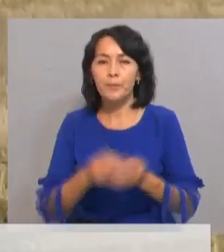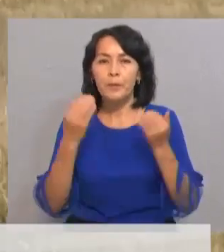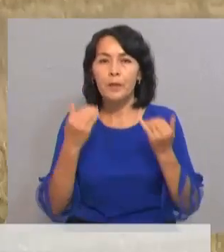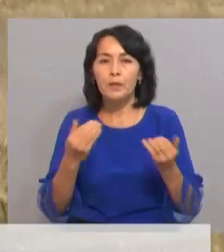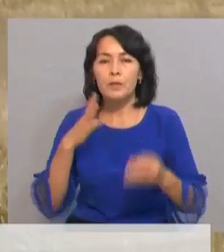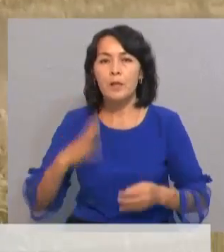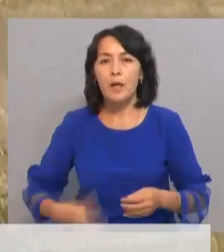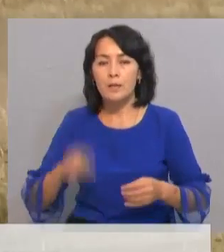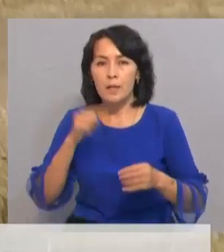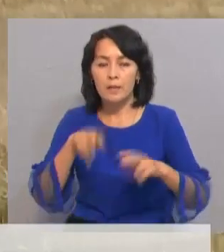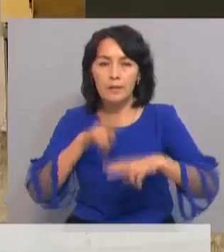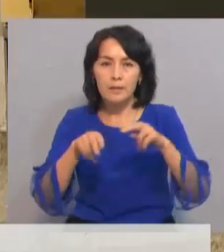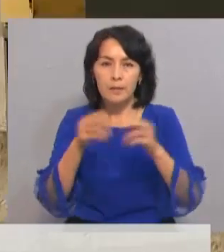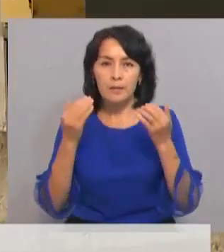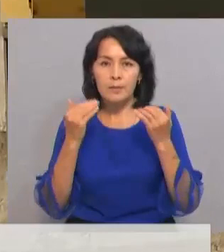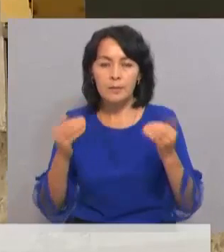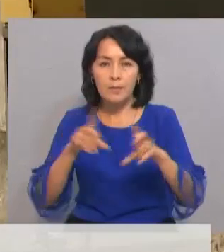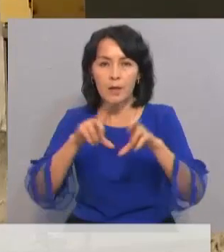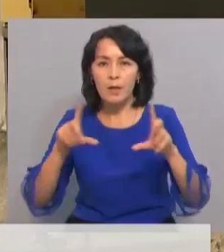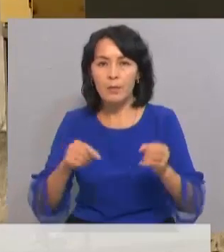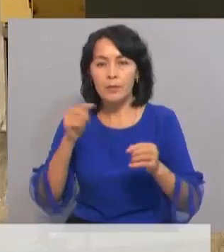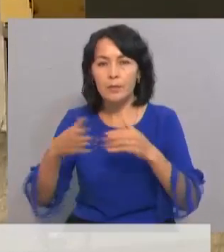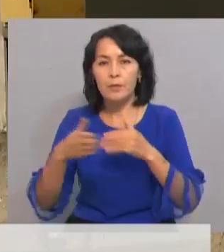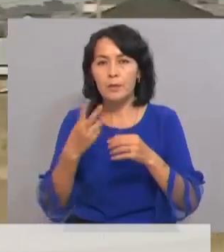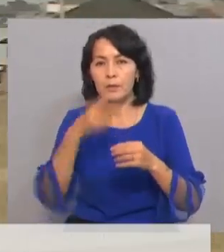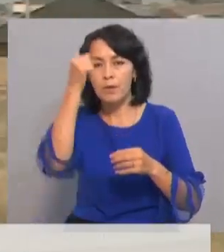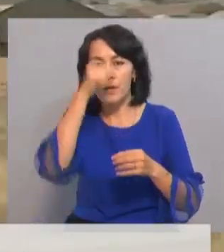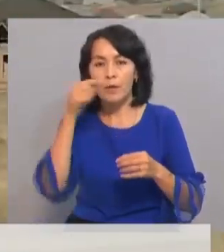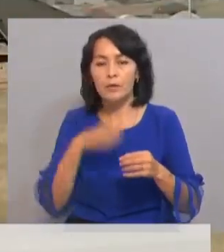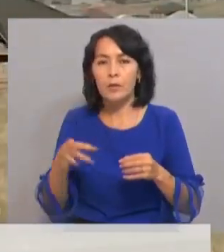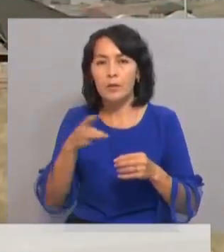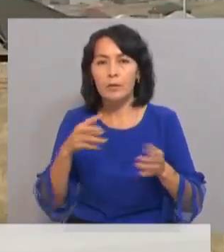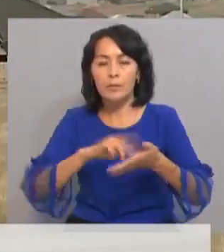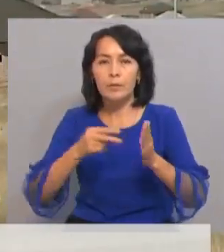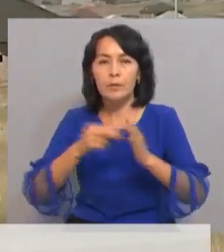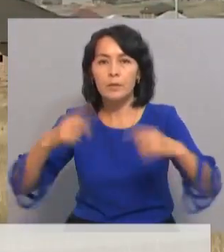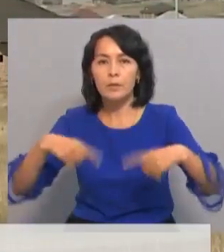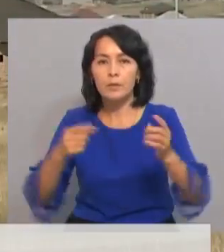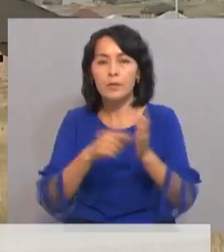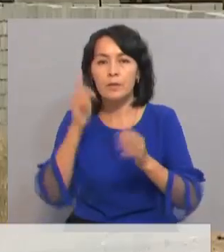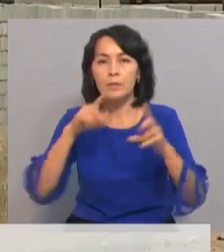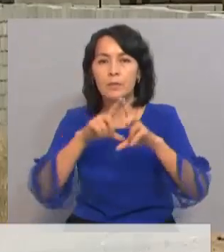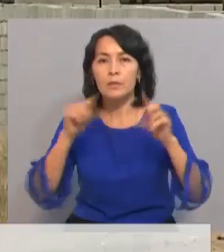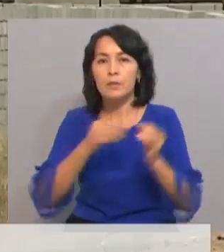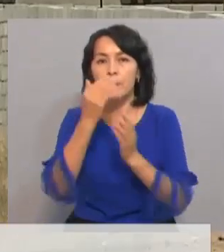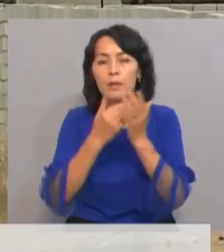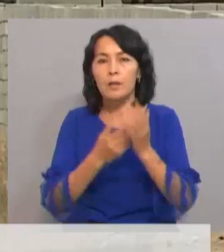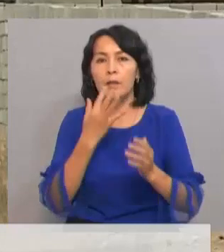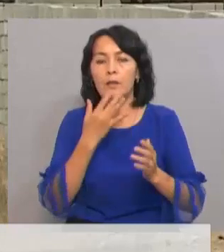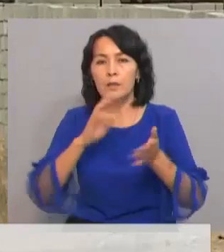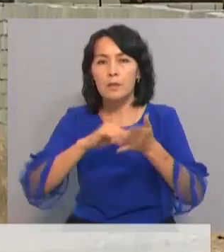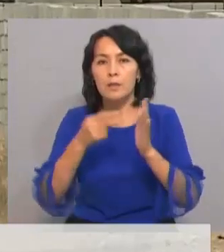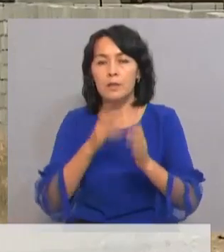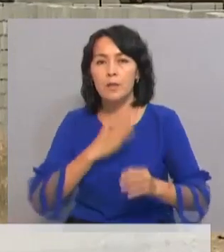также остановился на строительстве социальных объектов. В ближайшие 2 года в районе планируется построить 7 школ в рамках национального